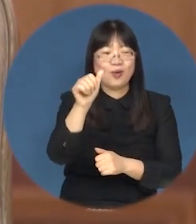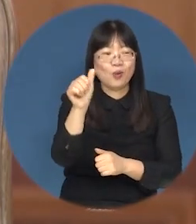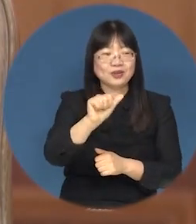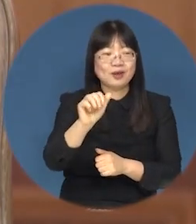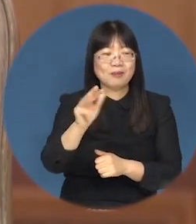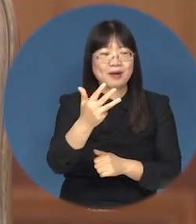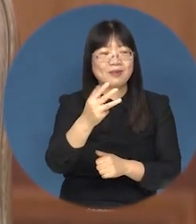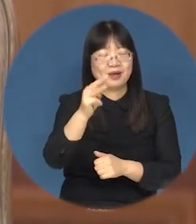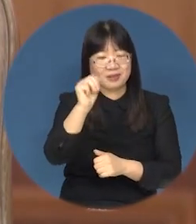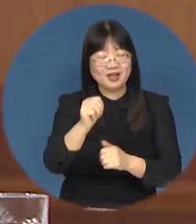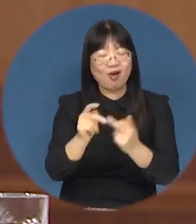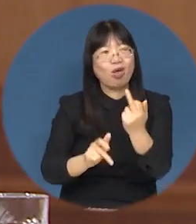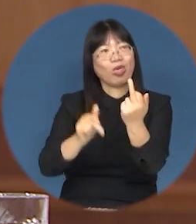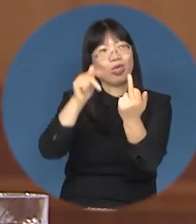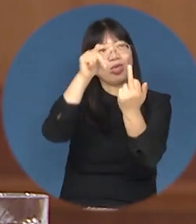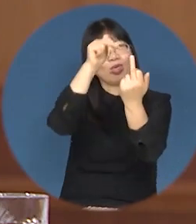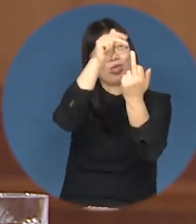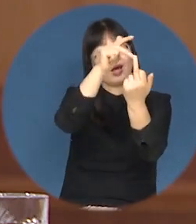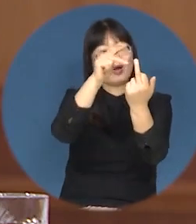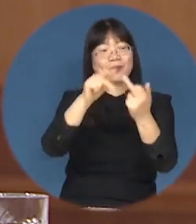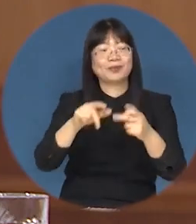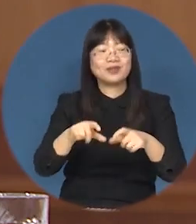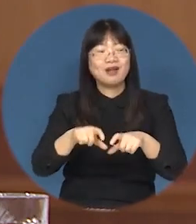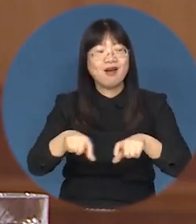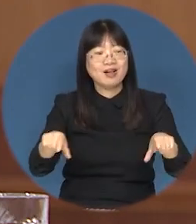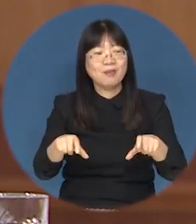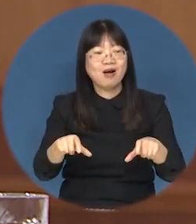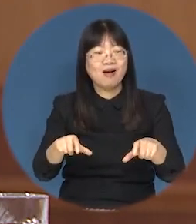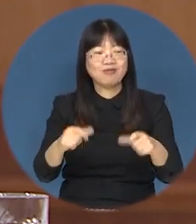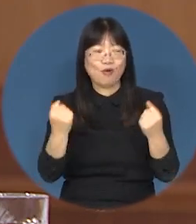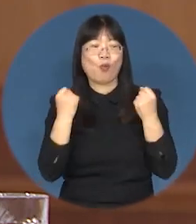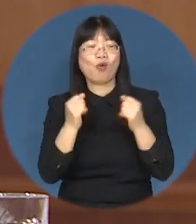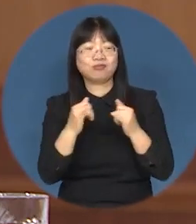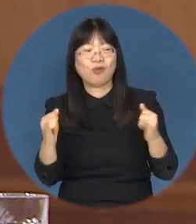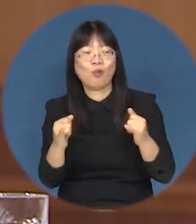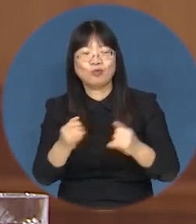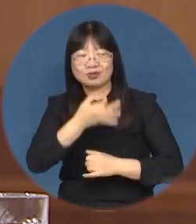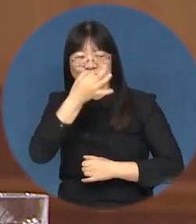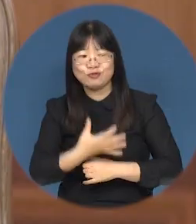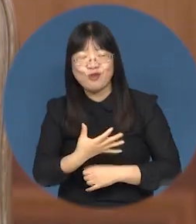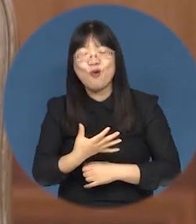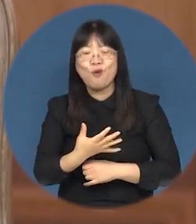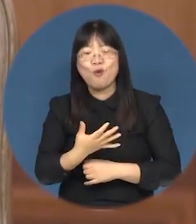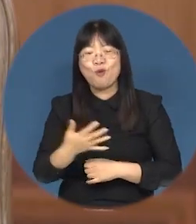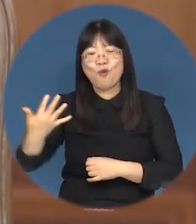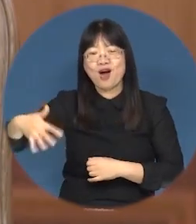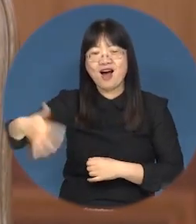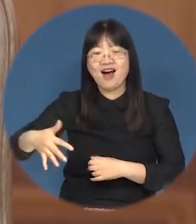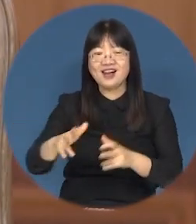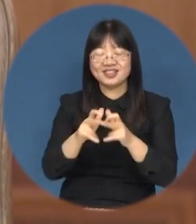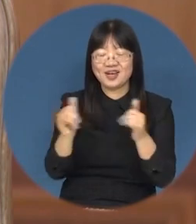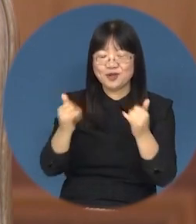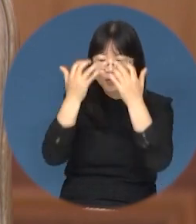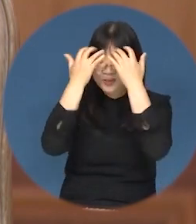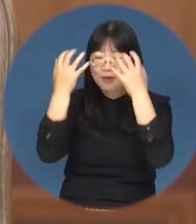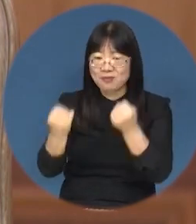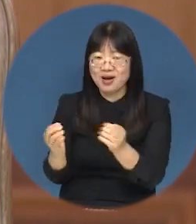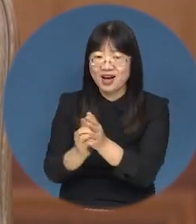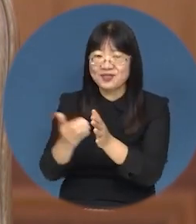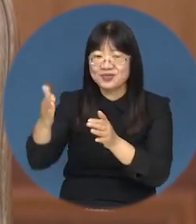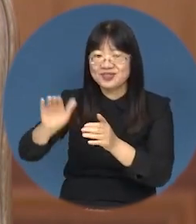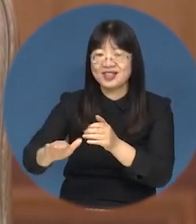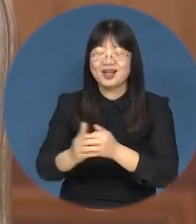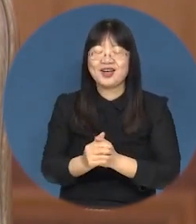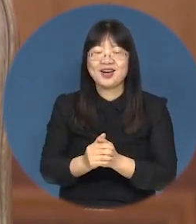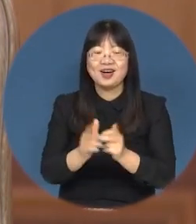올라갔다고 그랬습니다. 이야, 예. 그 보통 일반 사람 다 힘든데 그거. 예. 그렇군요. 예. 그 장애는 고생 많이 했죠. 많이 했는데